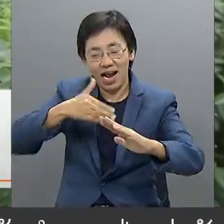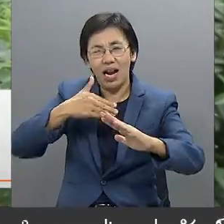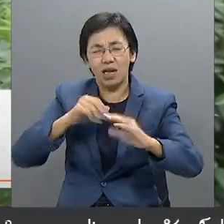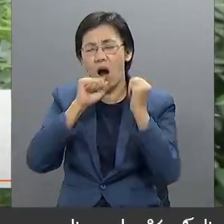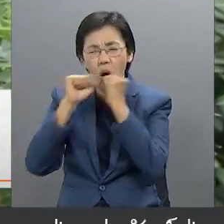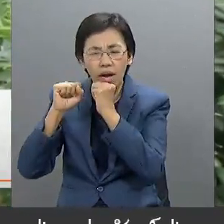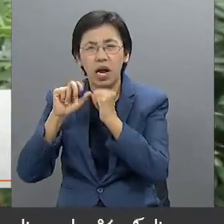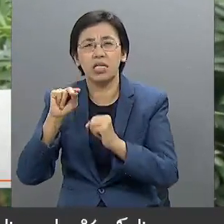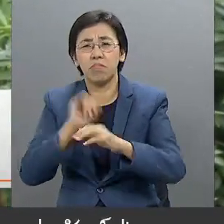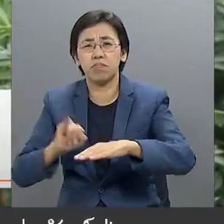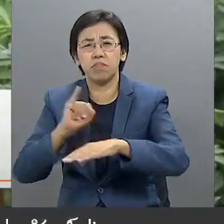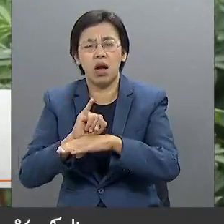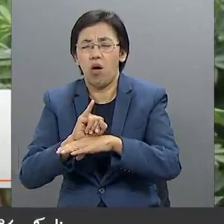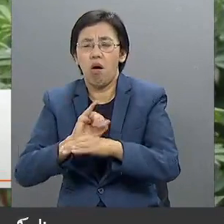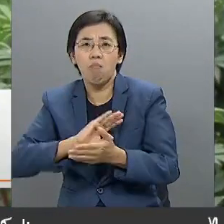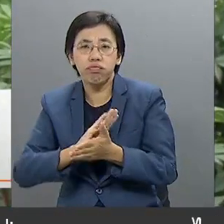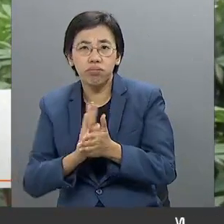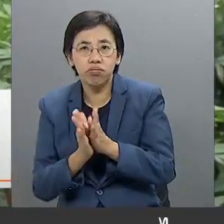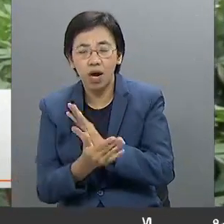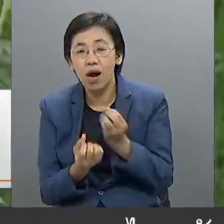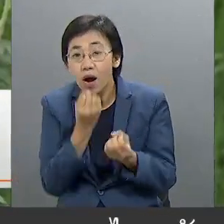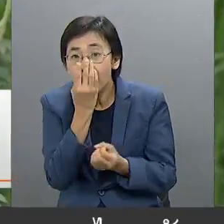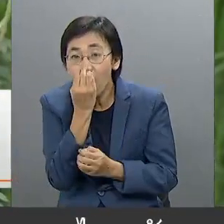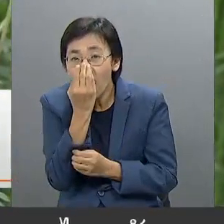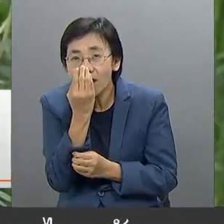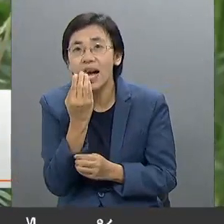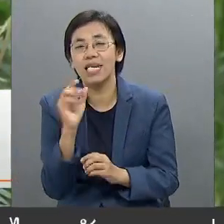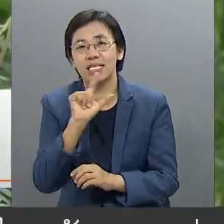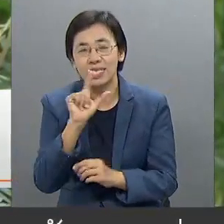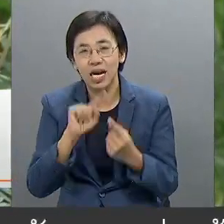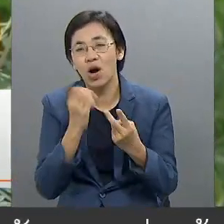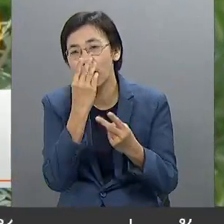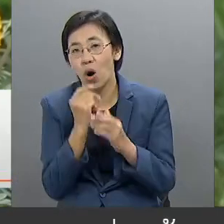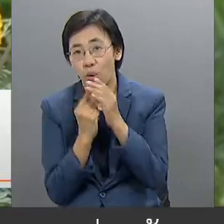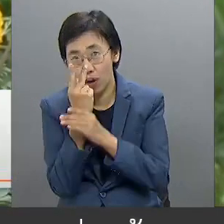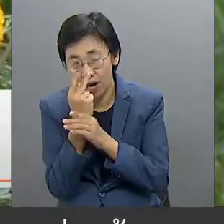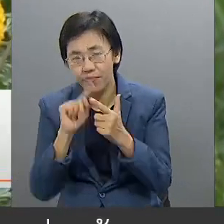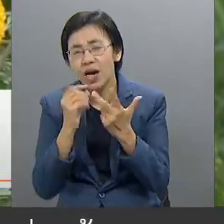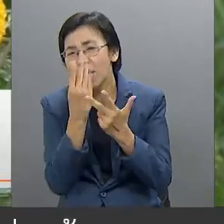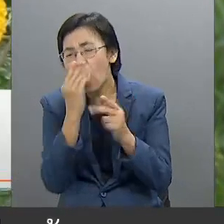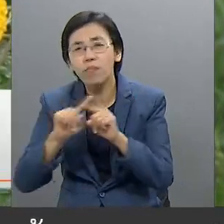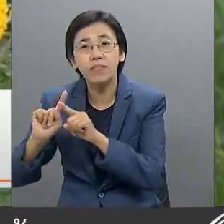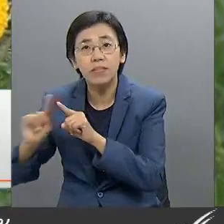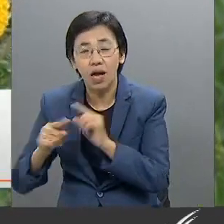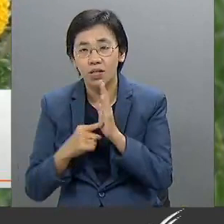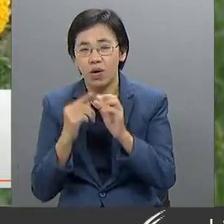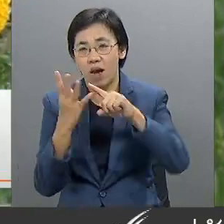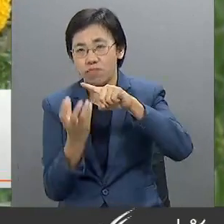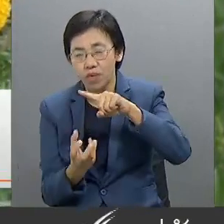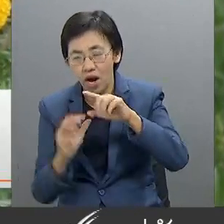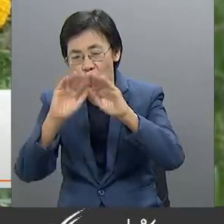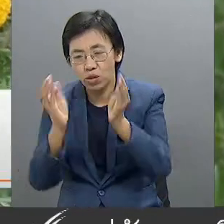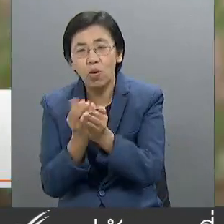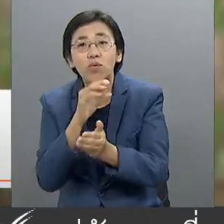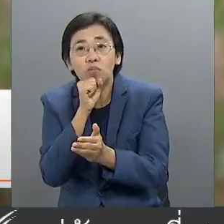ไร่มาปลูกดอกปทุมมาดอกดาวเรืองดอกกุหลาบแล้วก็ไม้ผลนะคะอย่างองุ่นเมลอนผักไฮโดรโปนิก